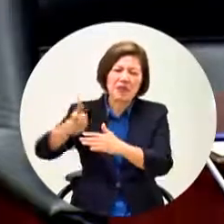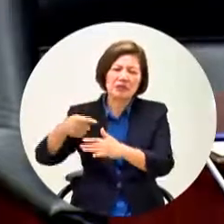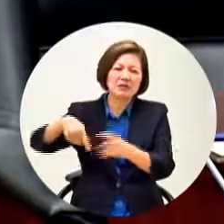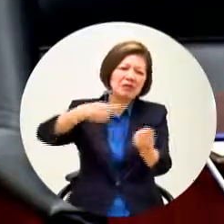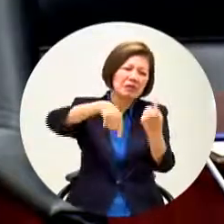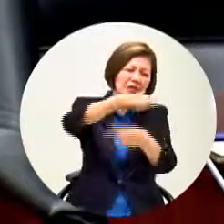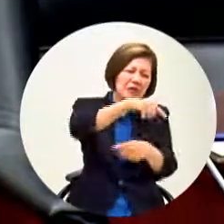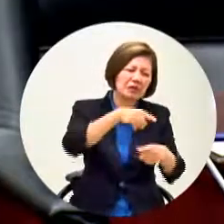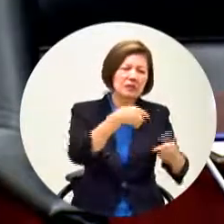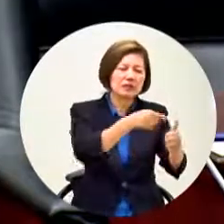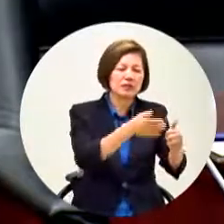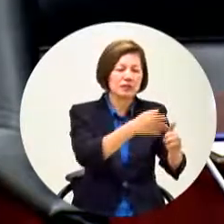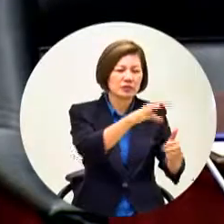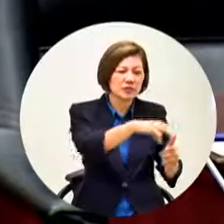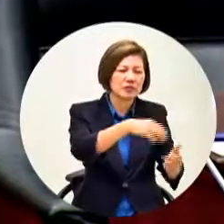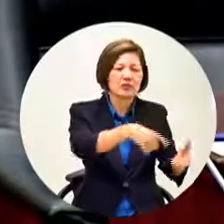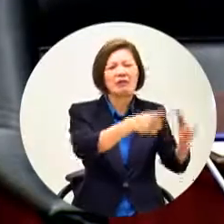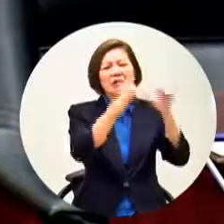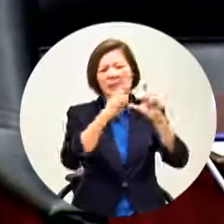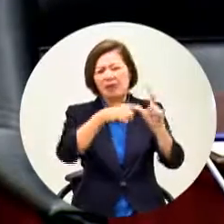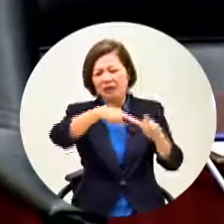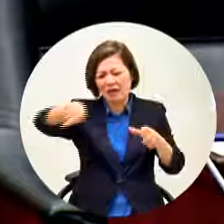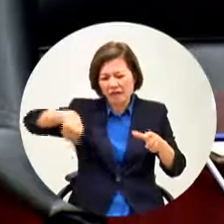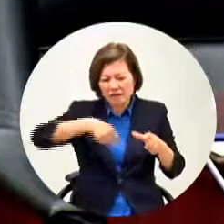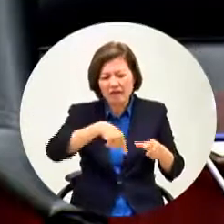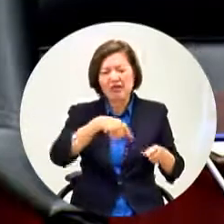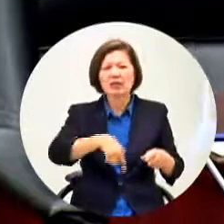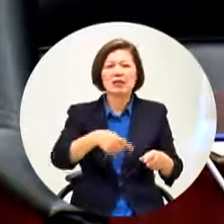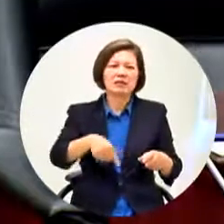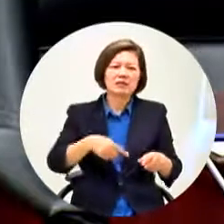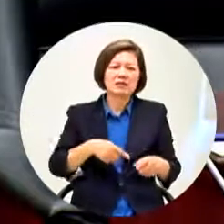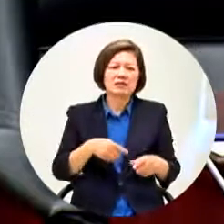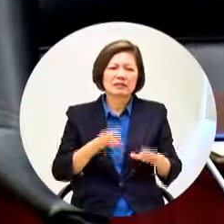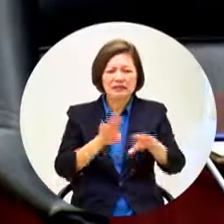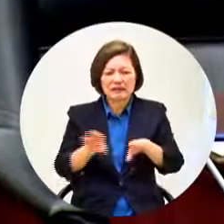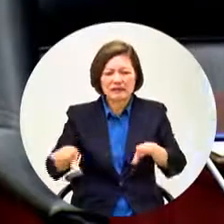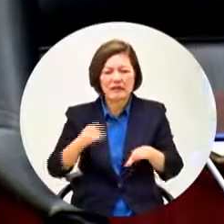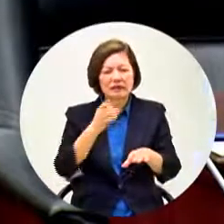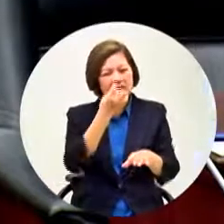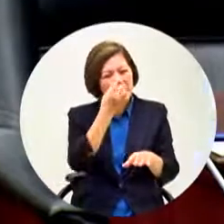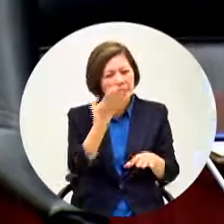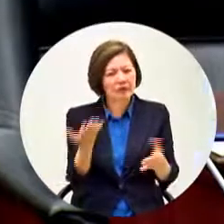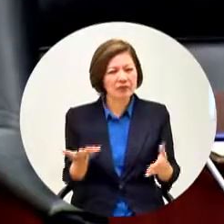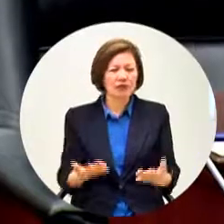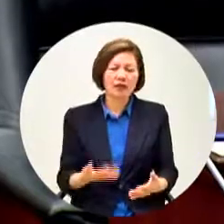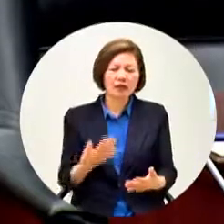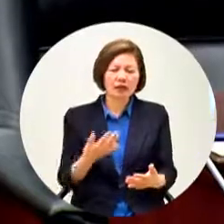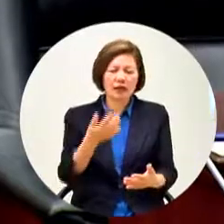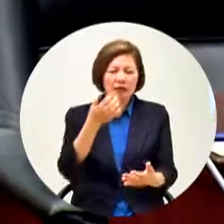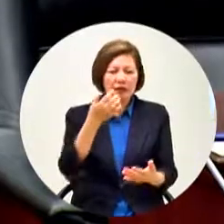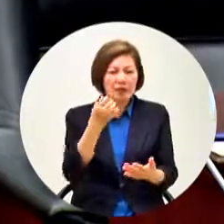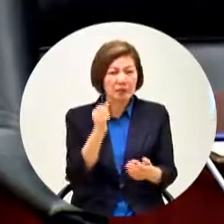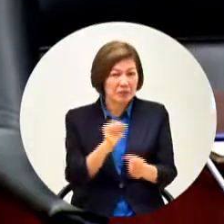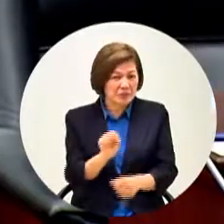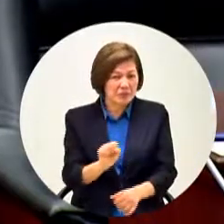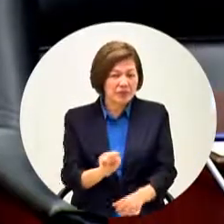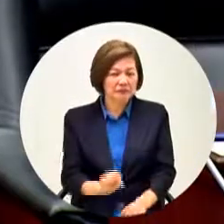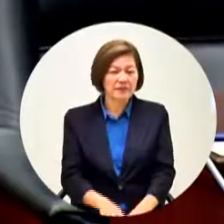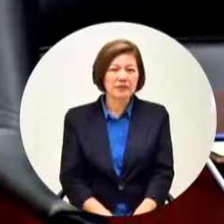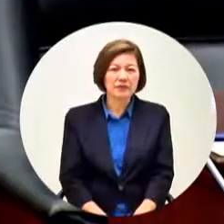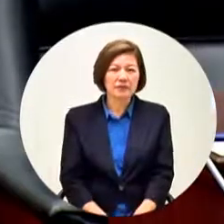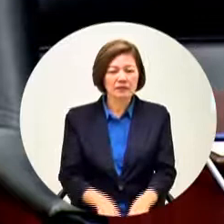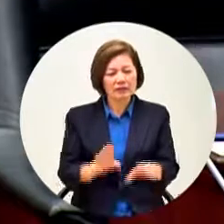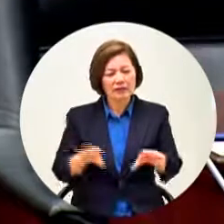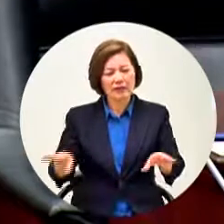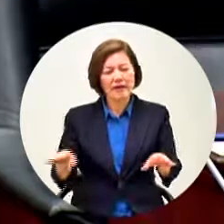停。啊！这真啊，民众饮水都咧痛苦啊！搁一台车无底下，我、哦、啊是本身讲建议市民交